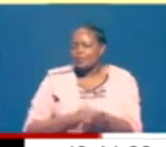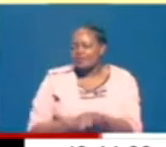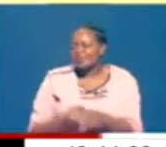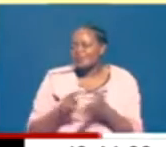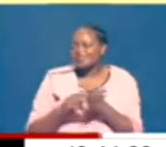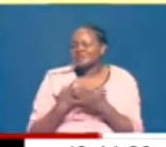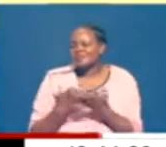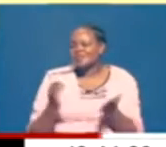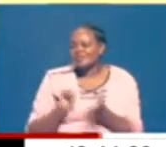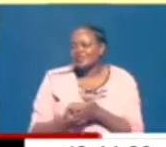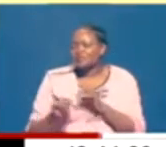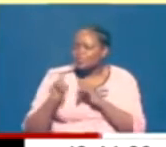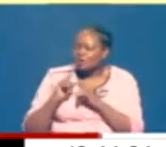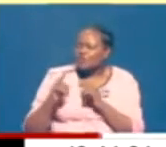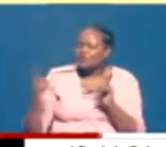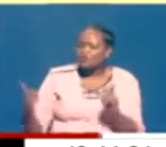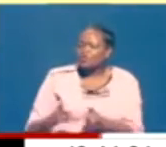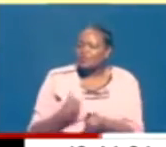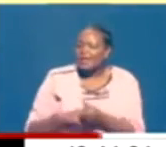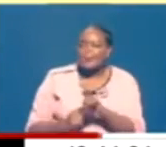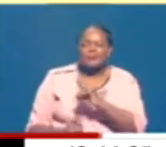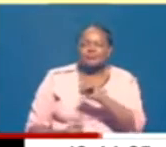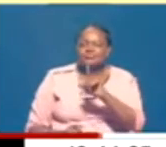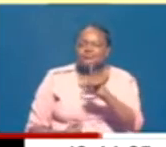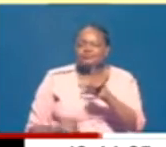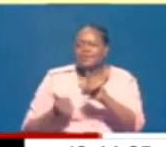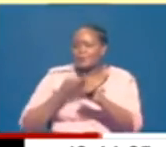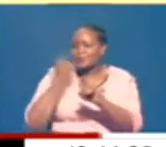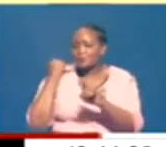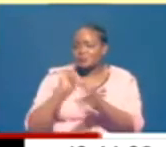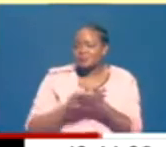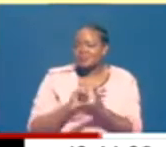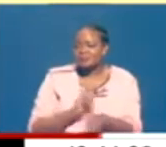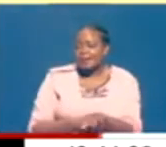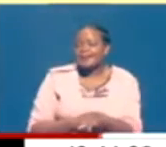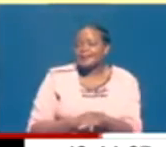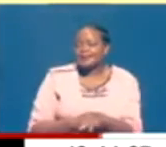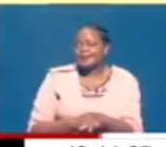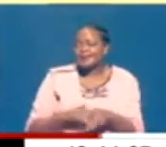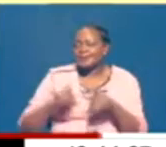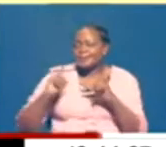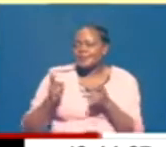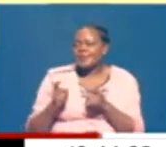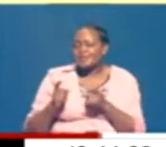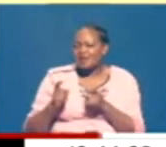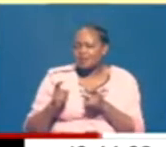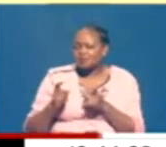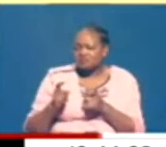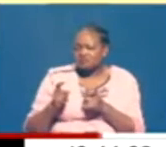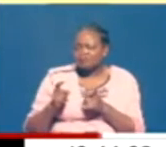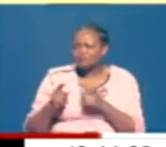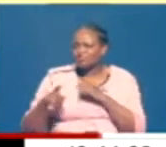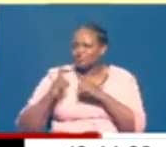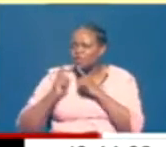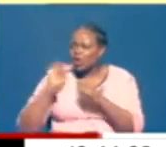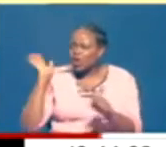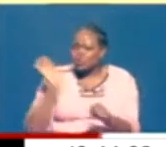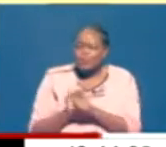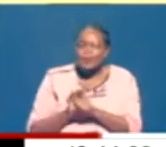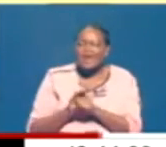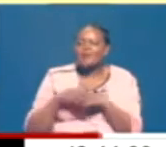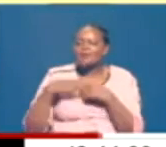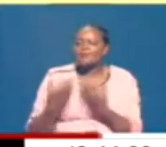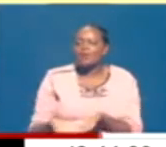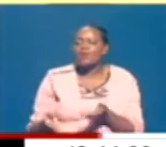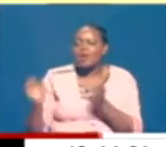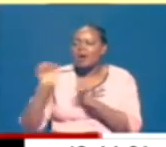ambaye ilizungumziwa kwa muda mfupi tu, ni tu kwa sababu wakati huo media iliangazia sana hiyo hadithi. So hizo ni vitu